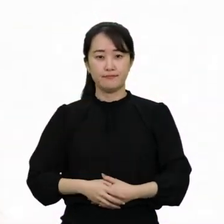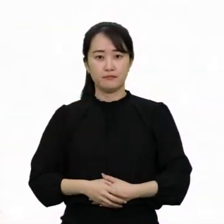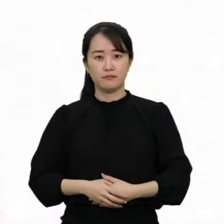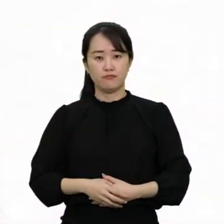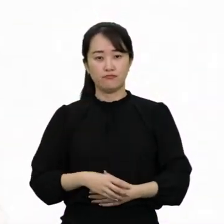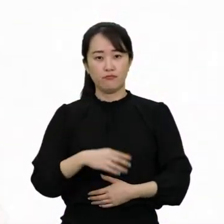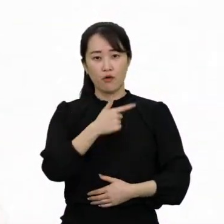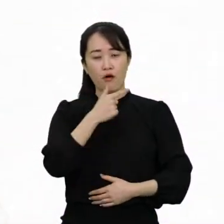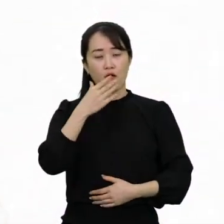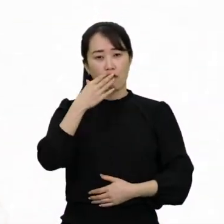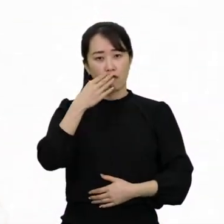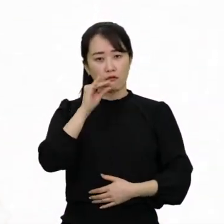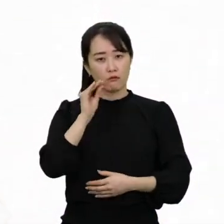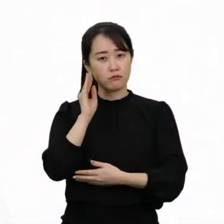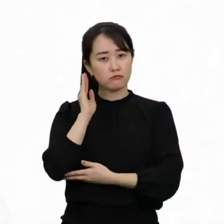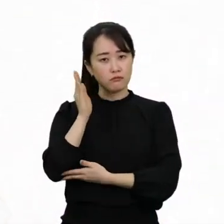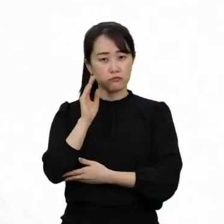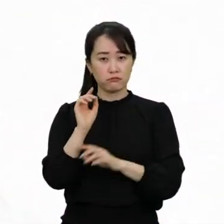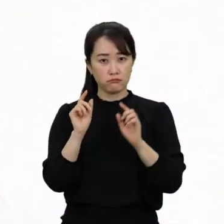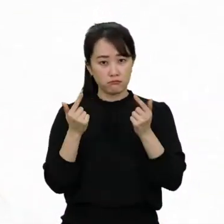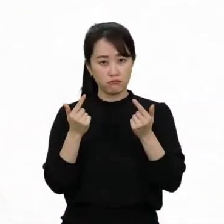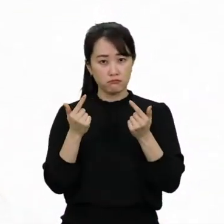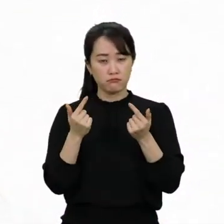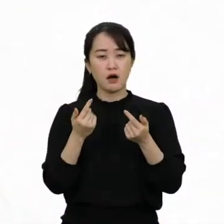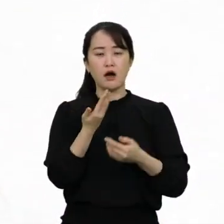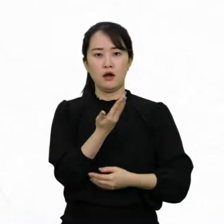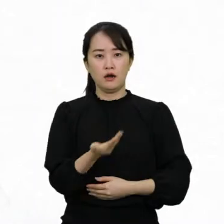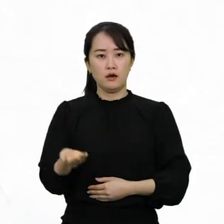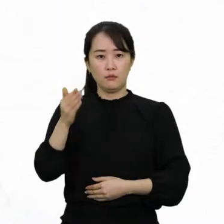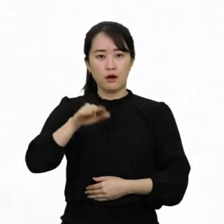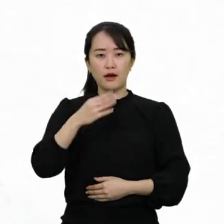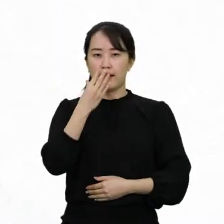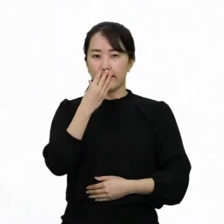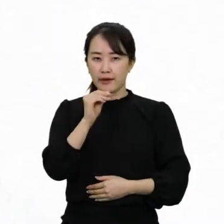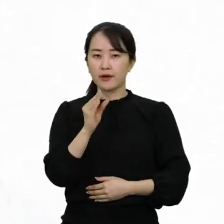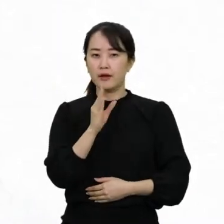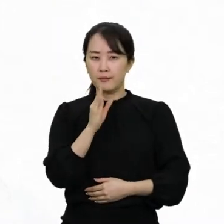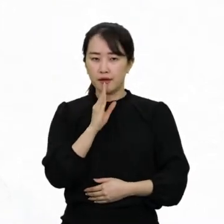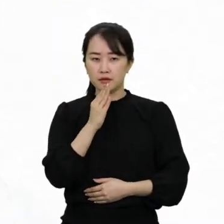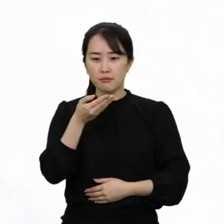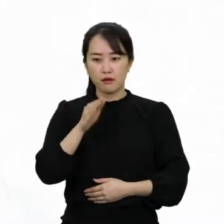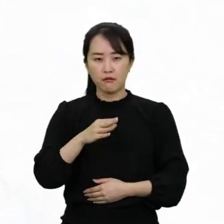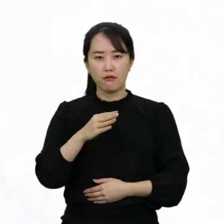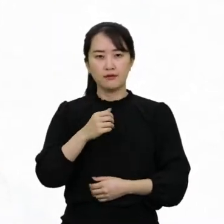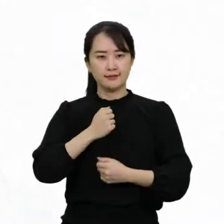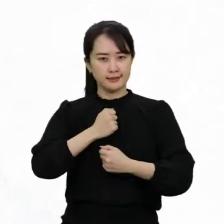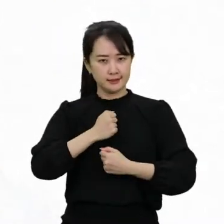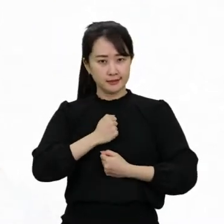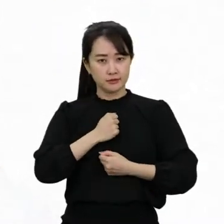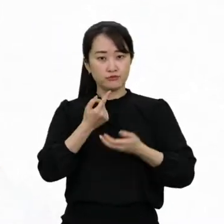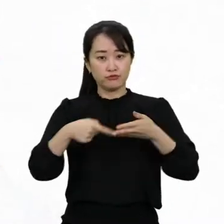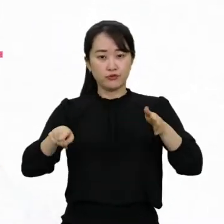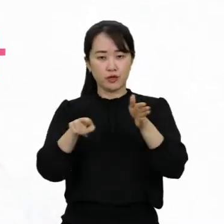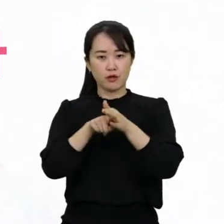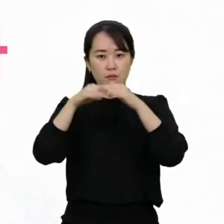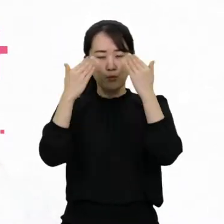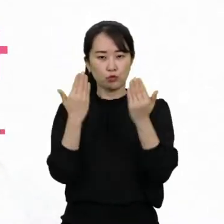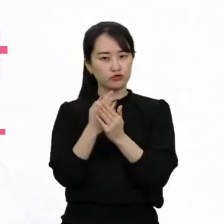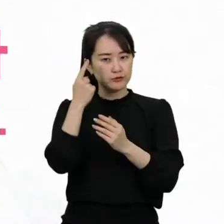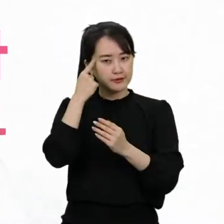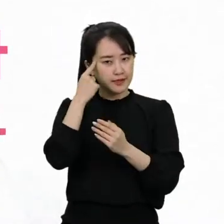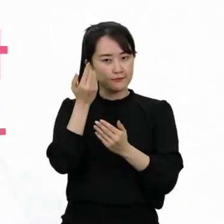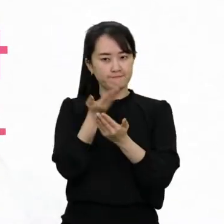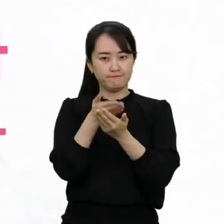너무나 당연한 이야기들 아니냐고요? 하지만 이처럼 당연한 것들이 당연하게 지켜지기 위해서는 우리 모두 인식